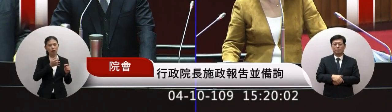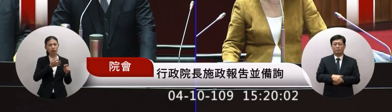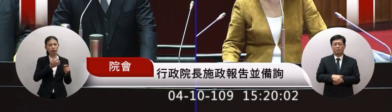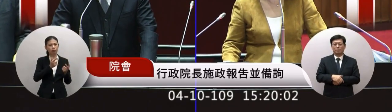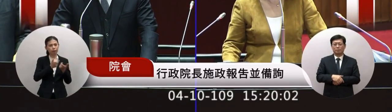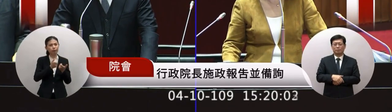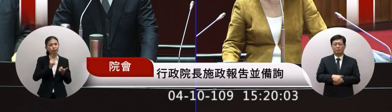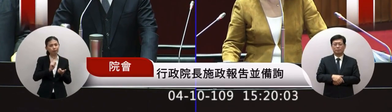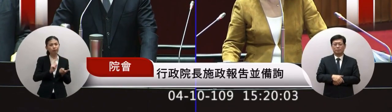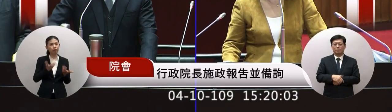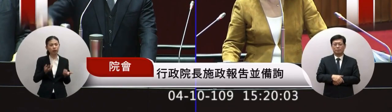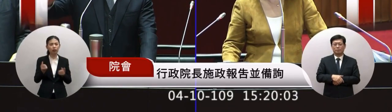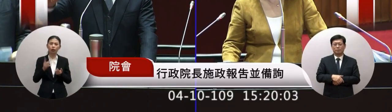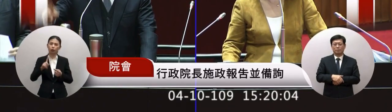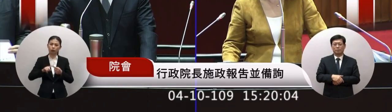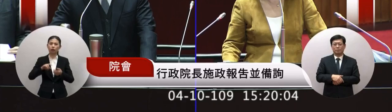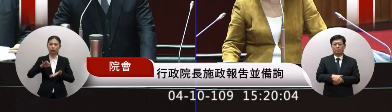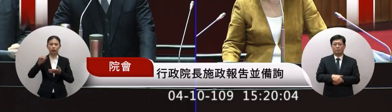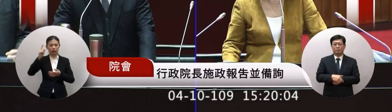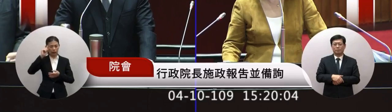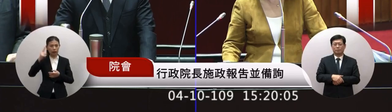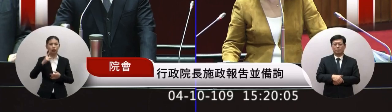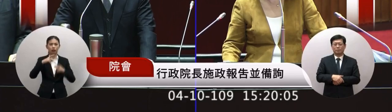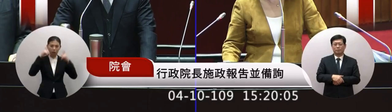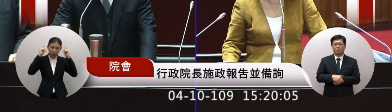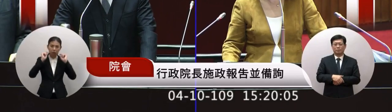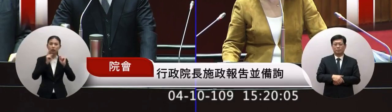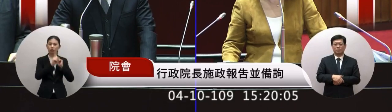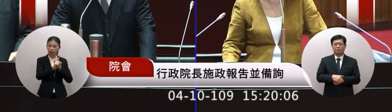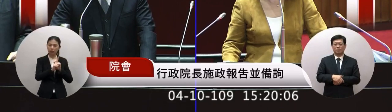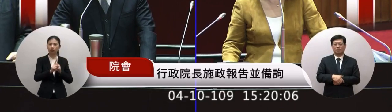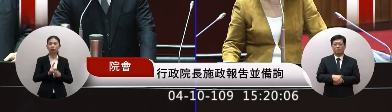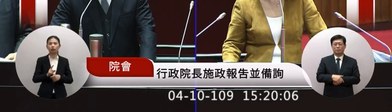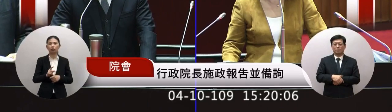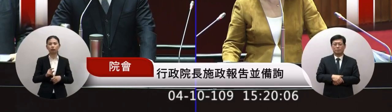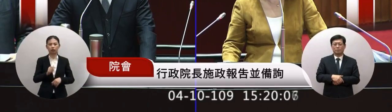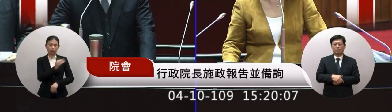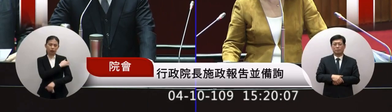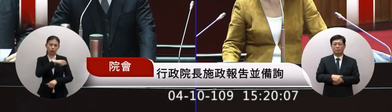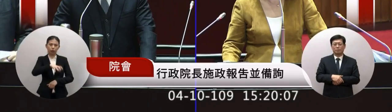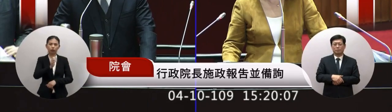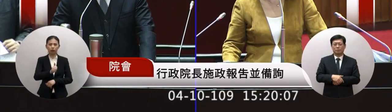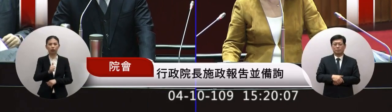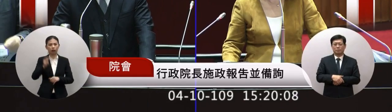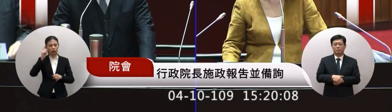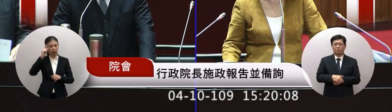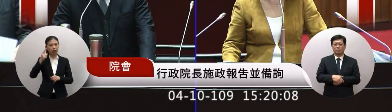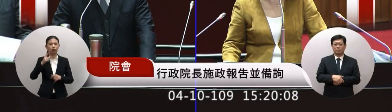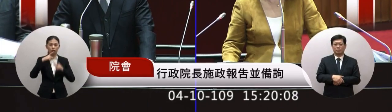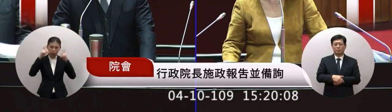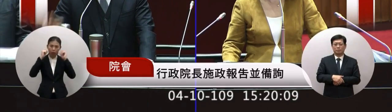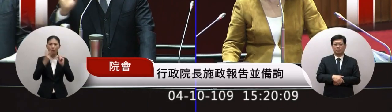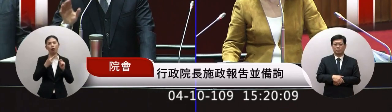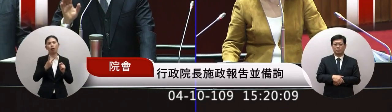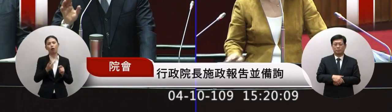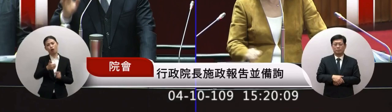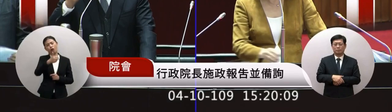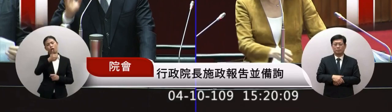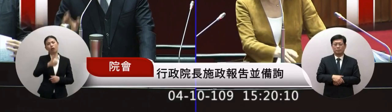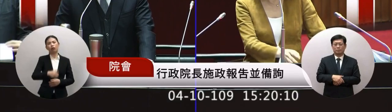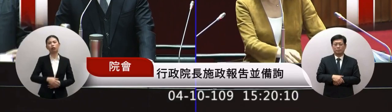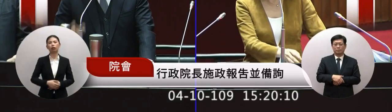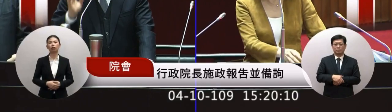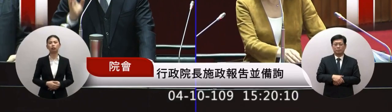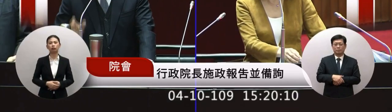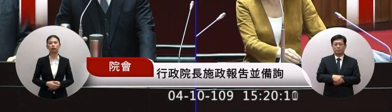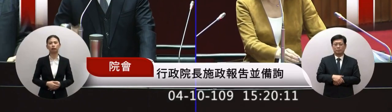如那一天有人说啊，一定要一天一片，那我们陈时中部长说一天两片更好，所以这个。我